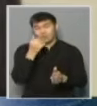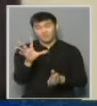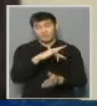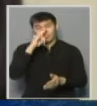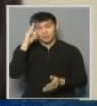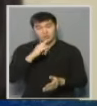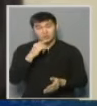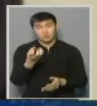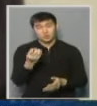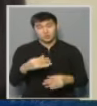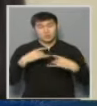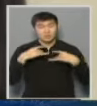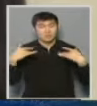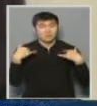казахов еще раз с праздником